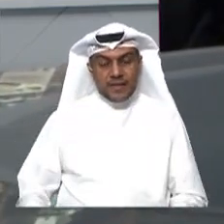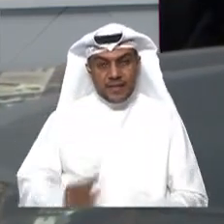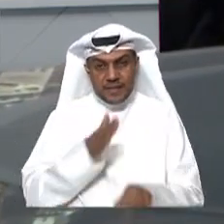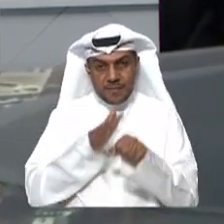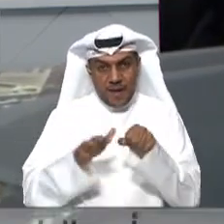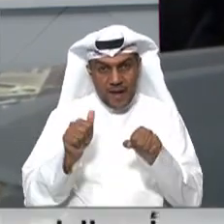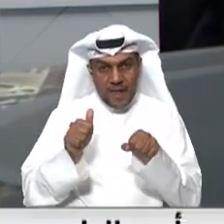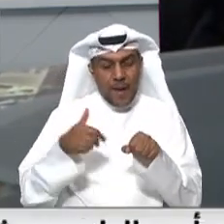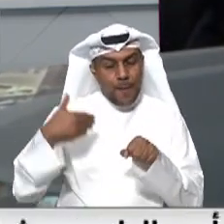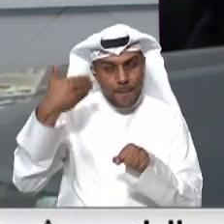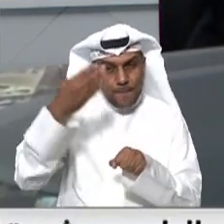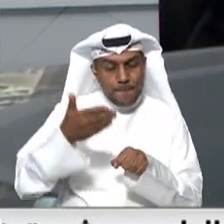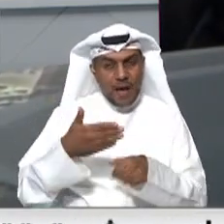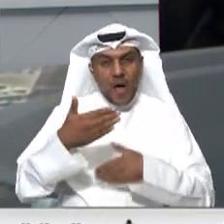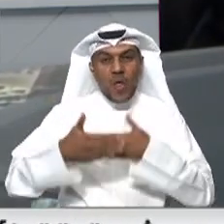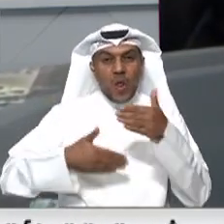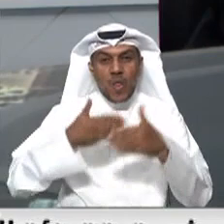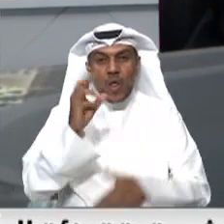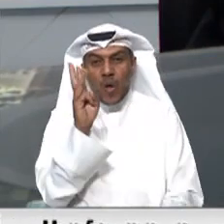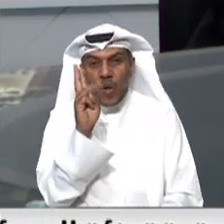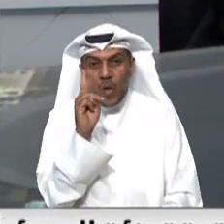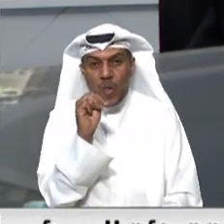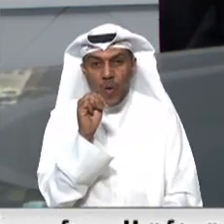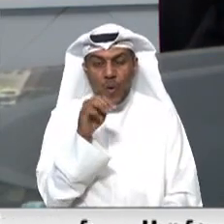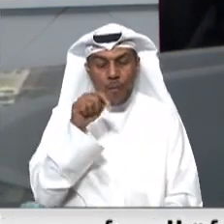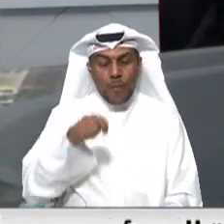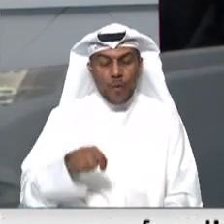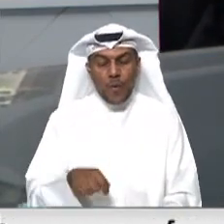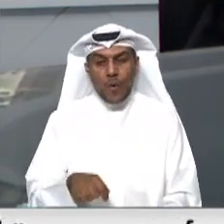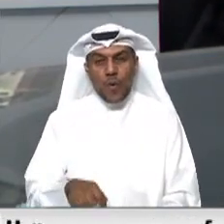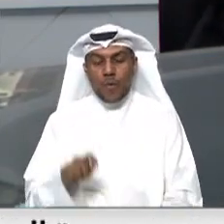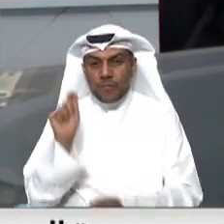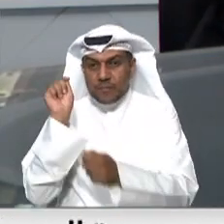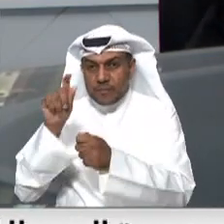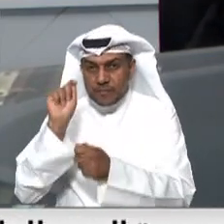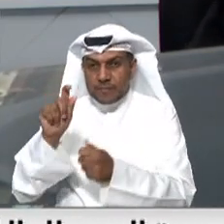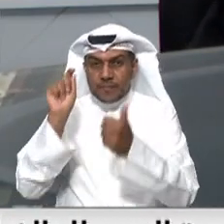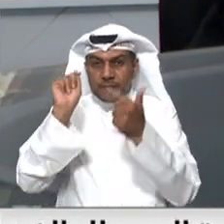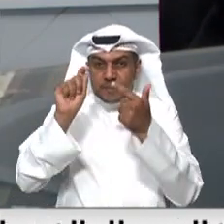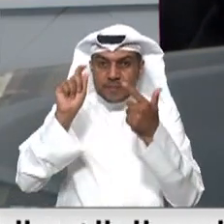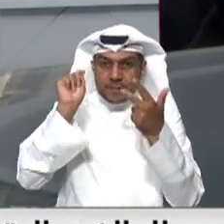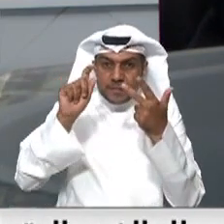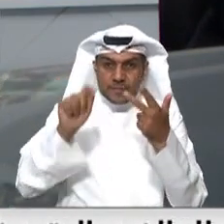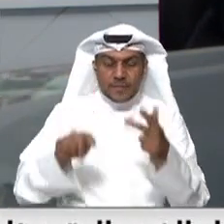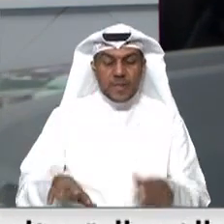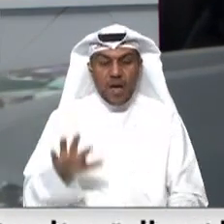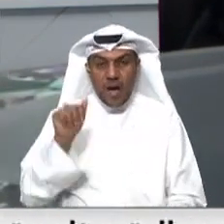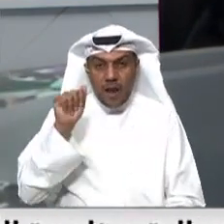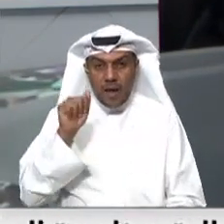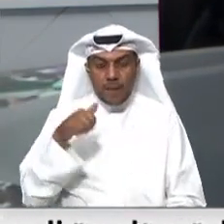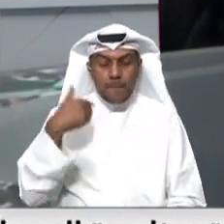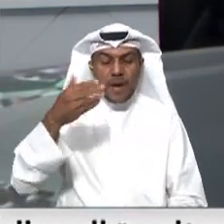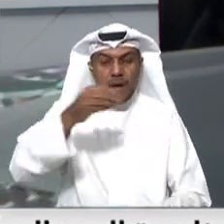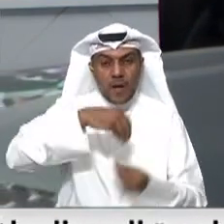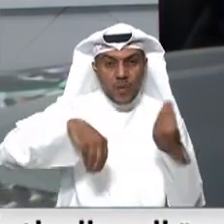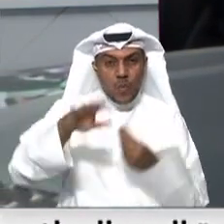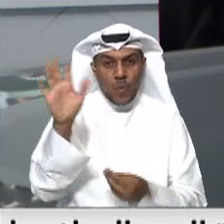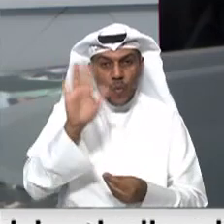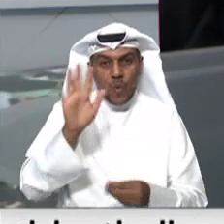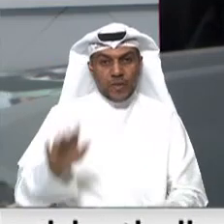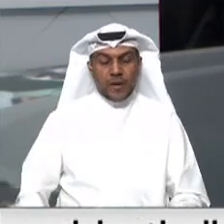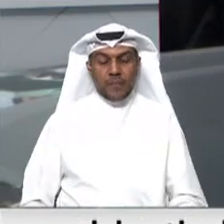الجمرات الثلاث بمشعر منى وأداء طواف الوداع. هذا وأعلنت وزارة الصحة السعودية عن نجاح الخطط